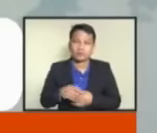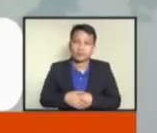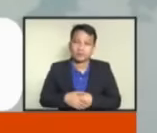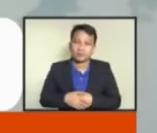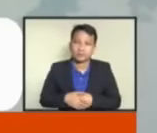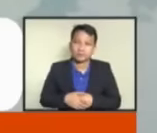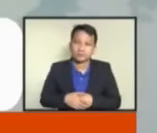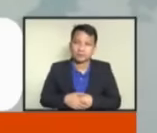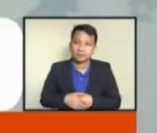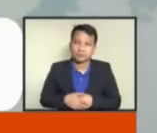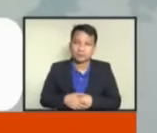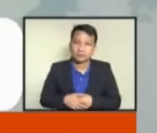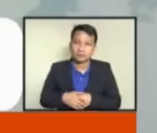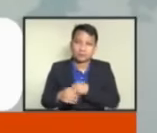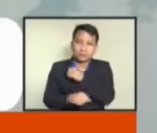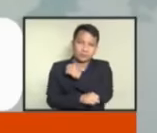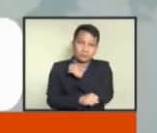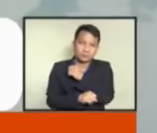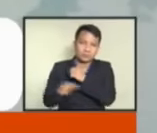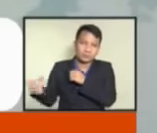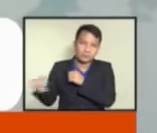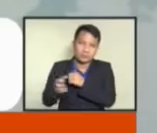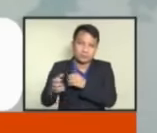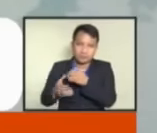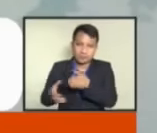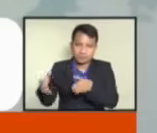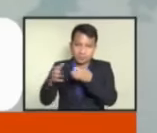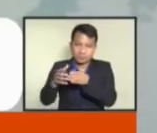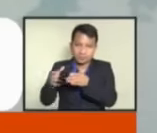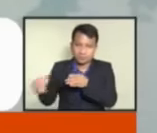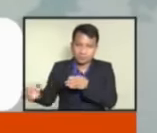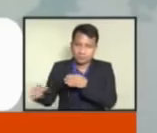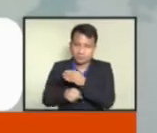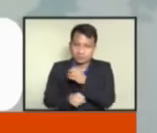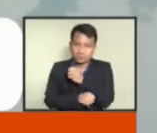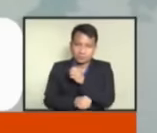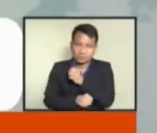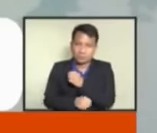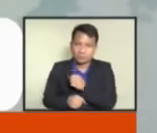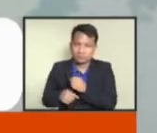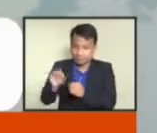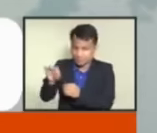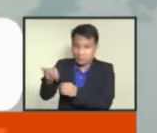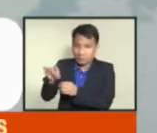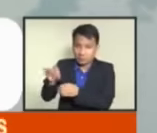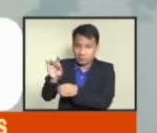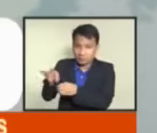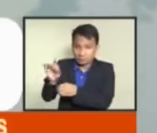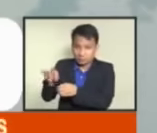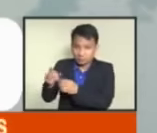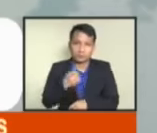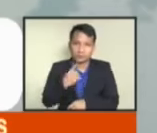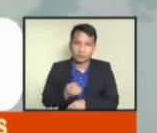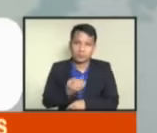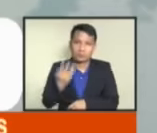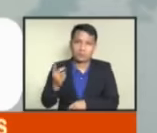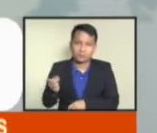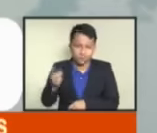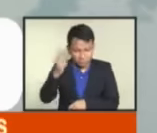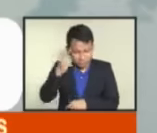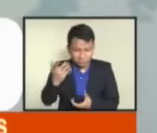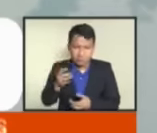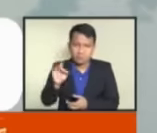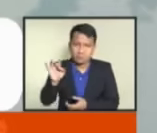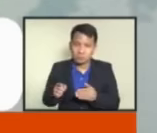si mister? Yung alkansya po ng anak ko, kinuha niya. Ha? Pati alkansya, pinatulan? Ang alkansya ng anak ko, kinuha mo. Magkano laman? Ang ano ko sir,